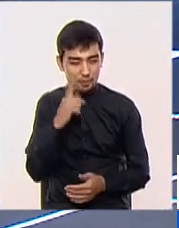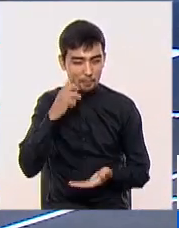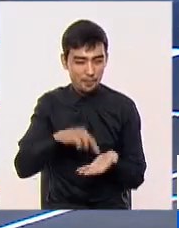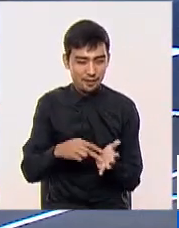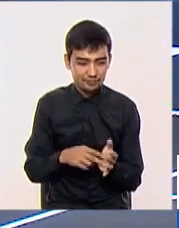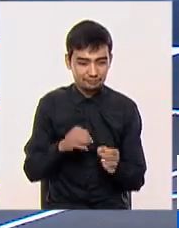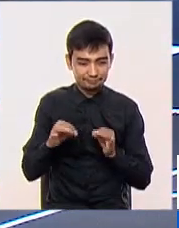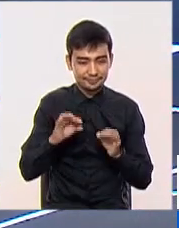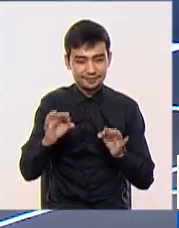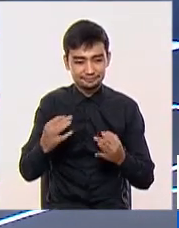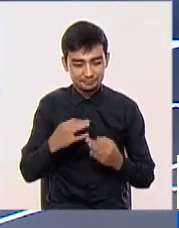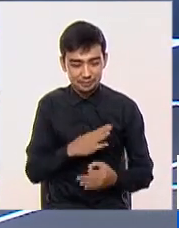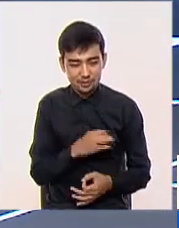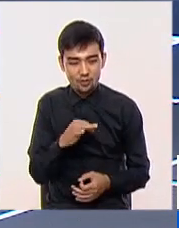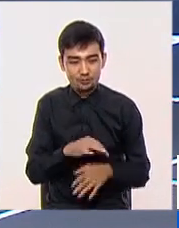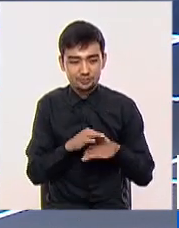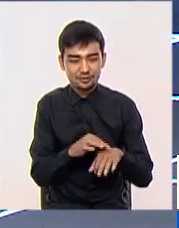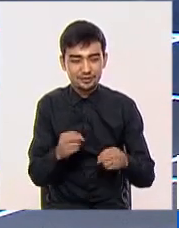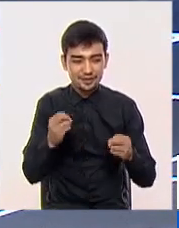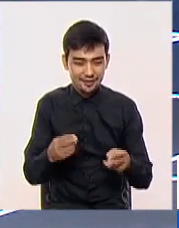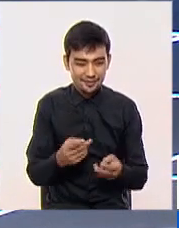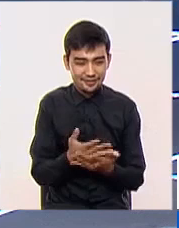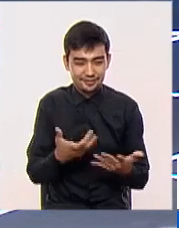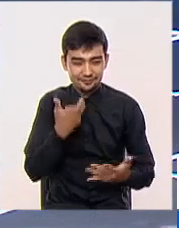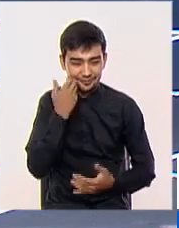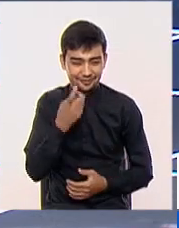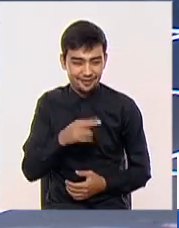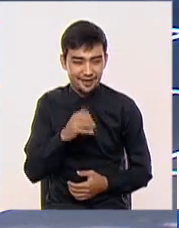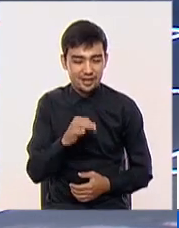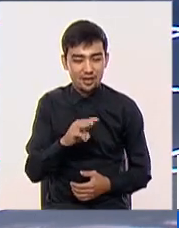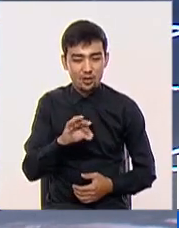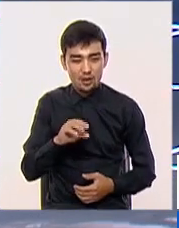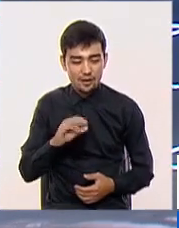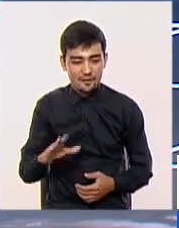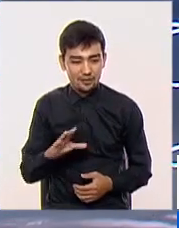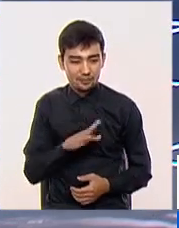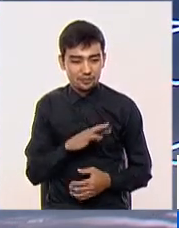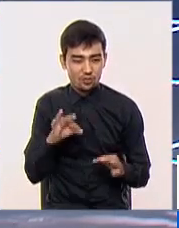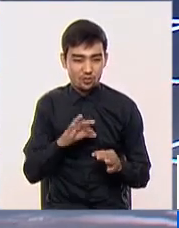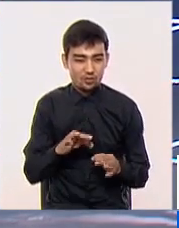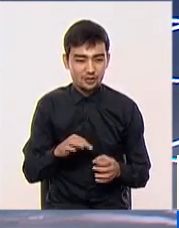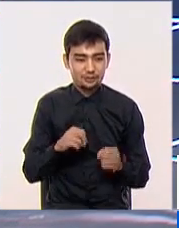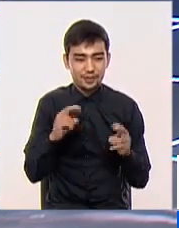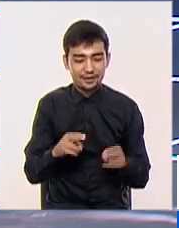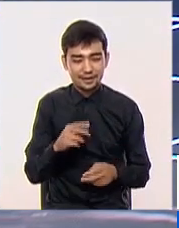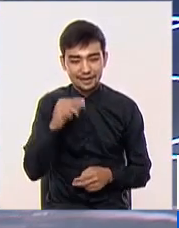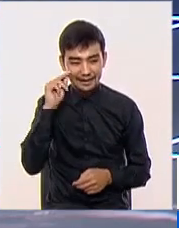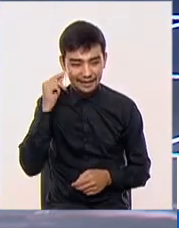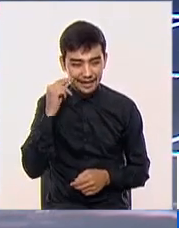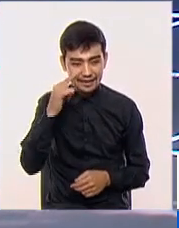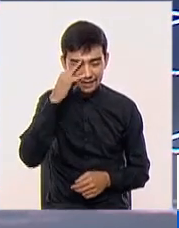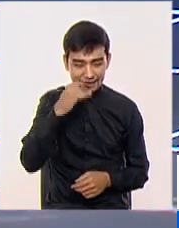о расширении транзитно-транспортных и логистических возможностей. Токаев выделил транскаспийский маршрут, соединяющий Китай,